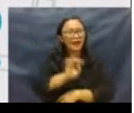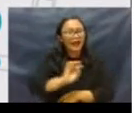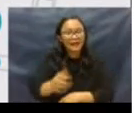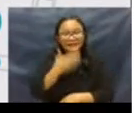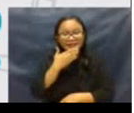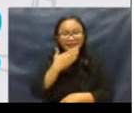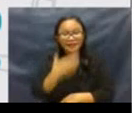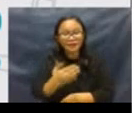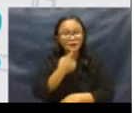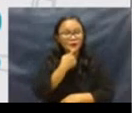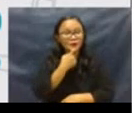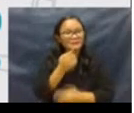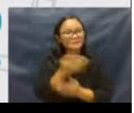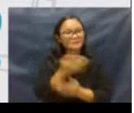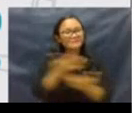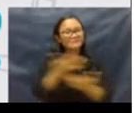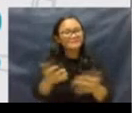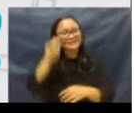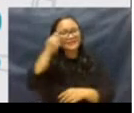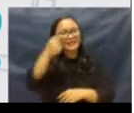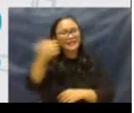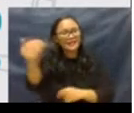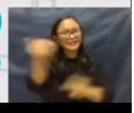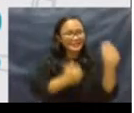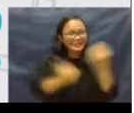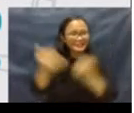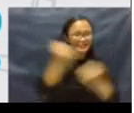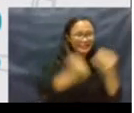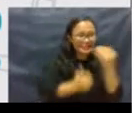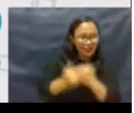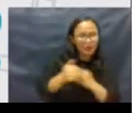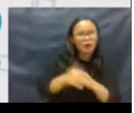mencoba, kirim-kirim kabar di media sosial.